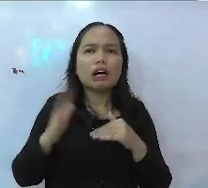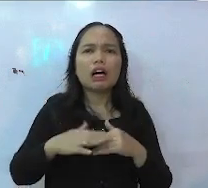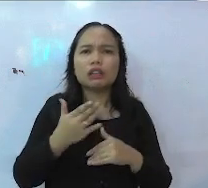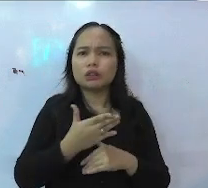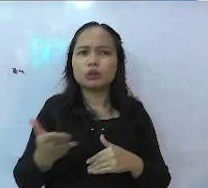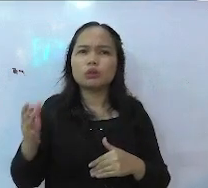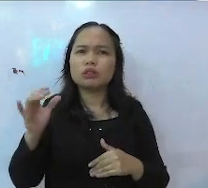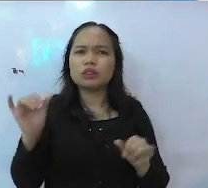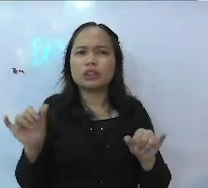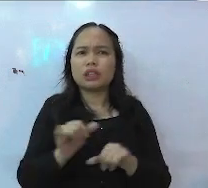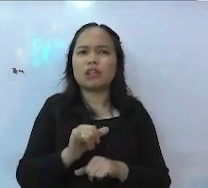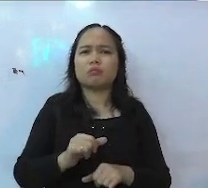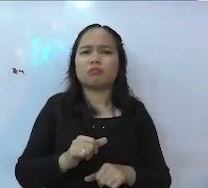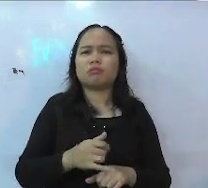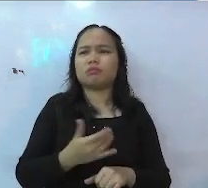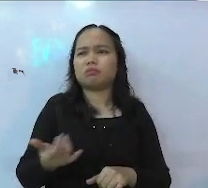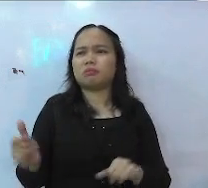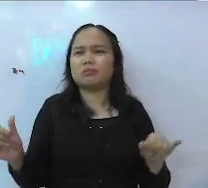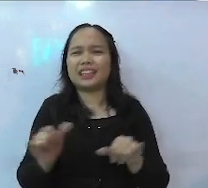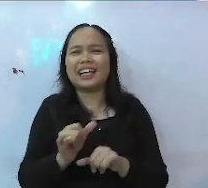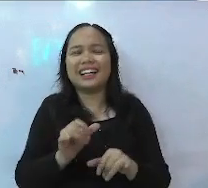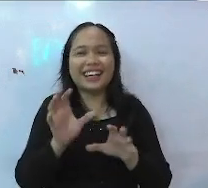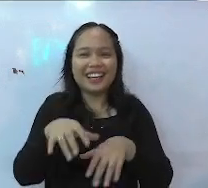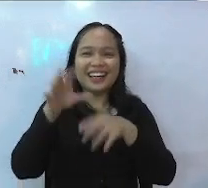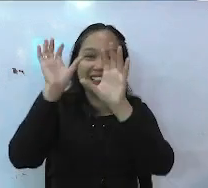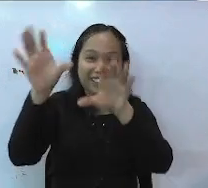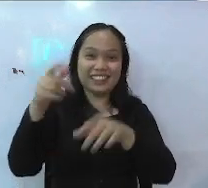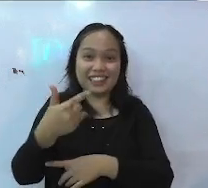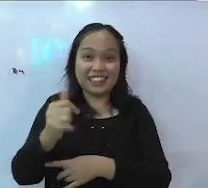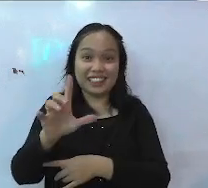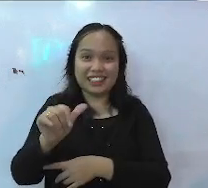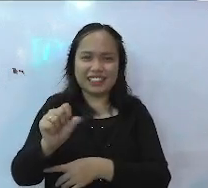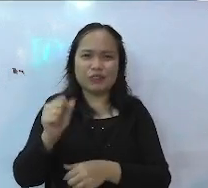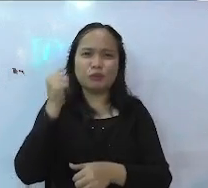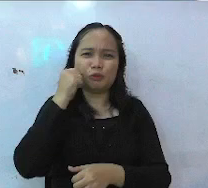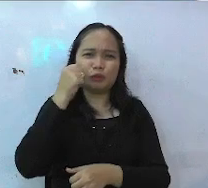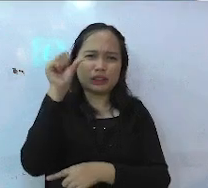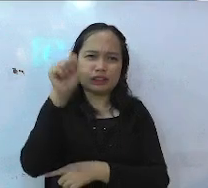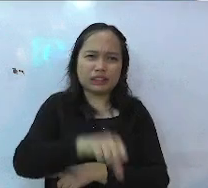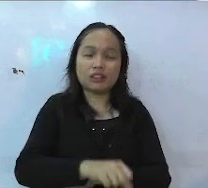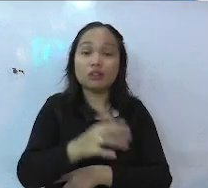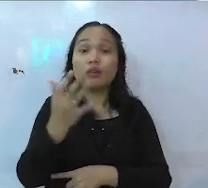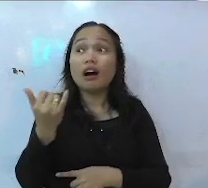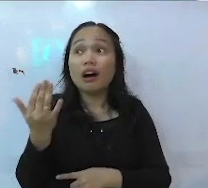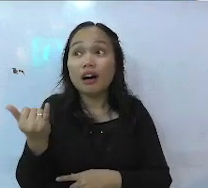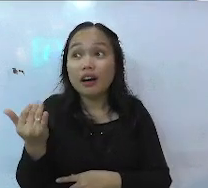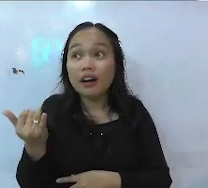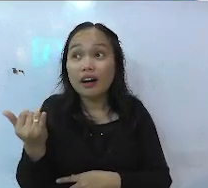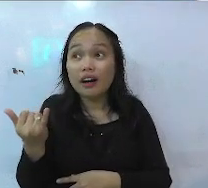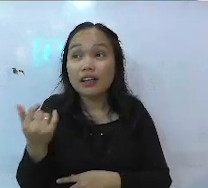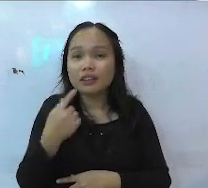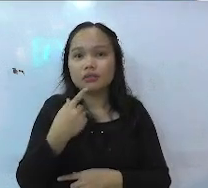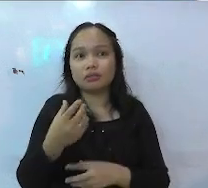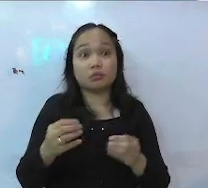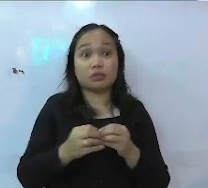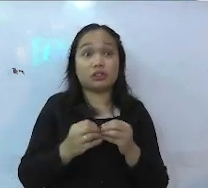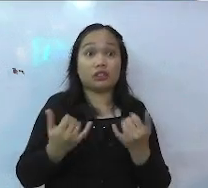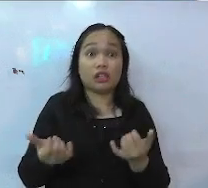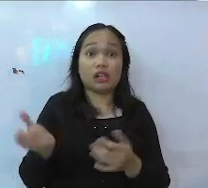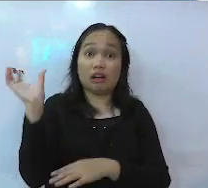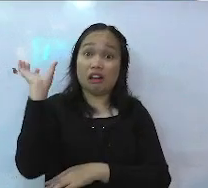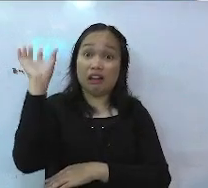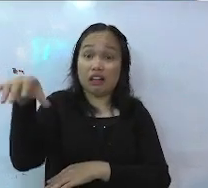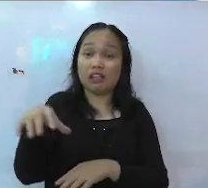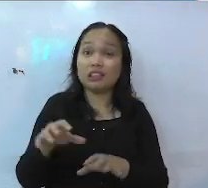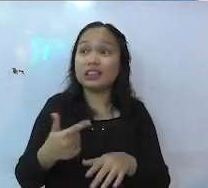Gilas na puro patalo ' ba ganon ang nangyayari kasi Actually ngayon pangalan tambak na sila sa Sudan eh